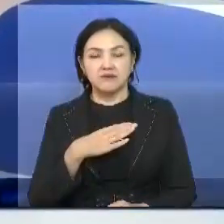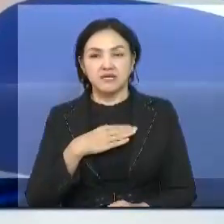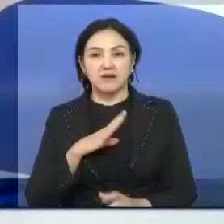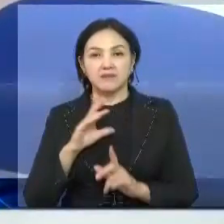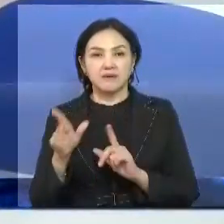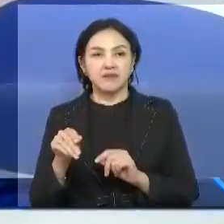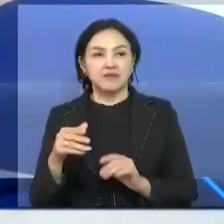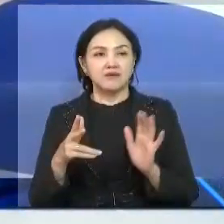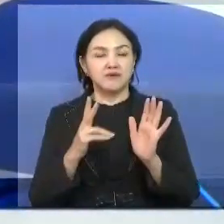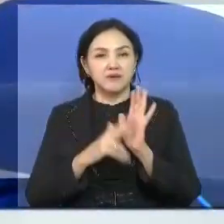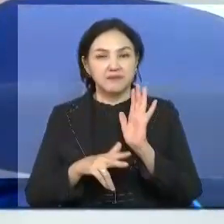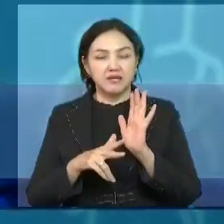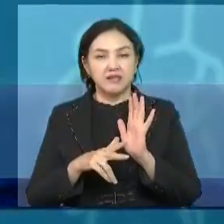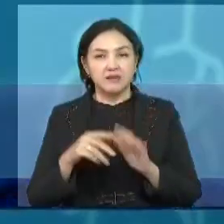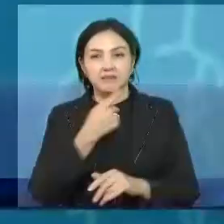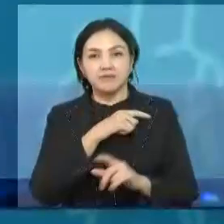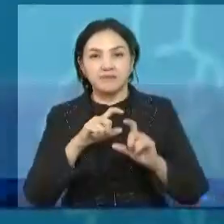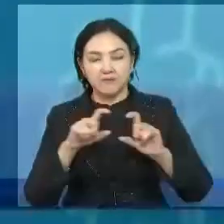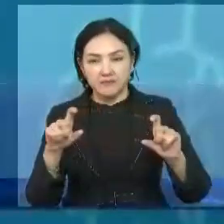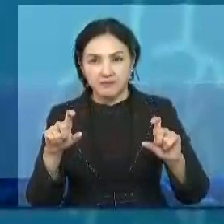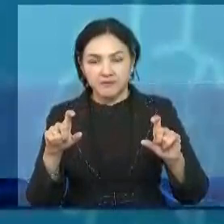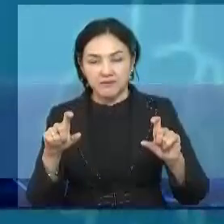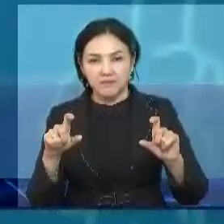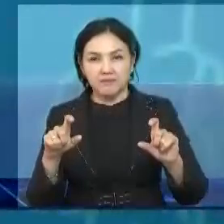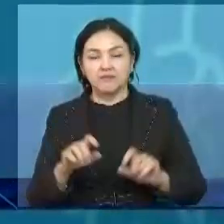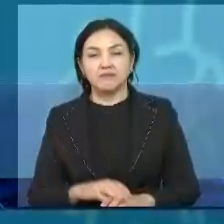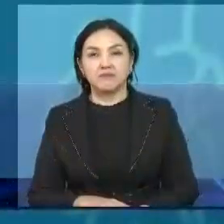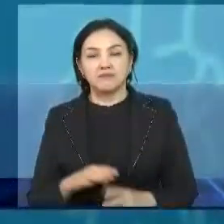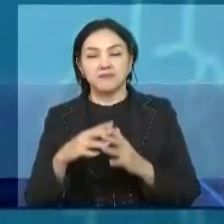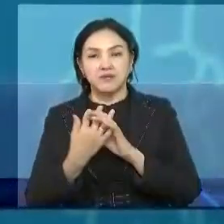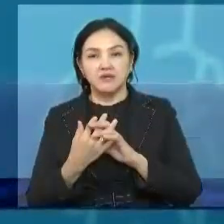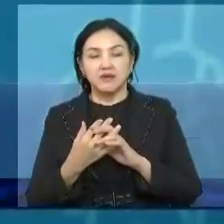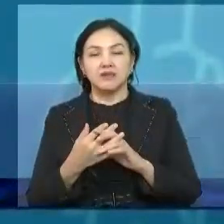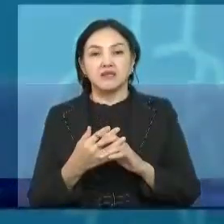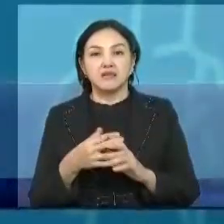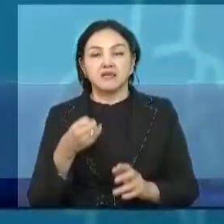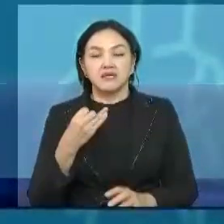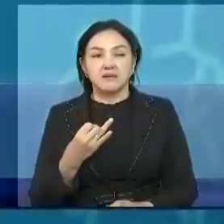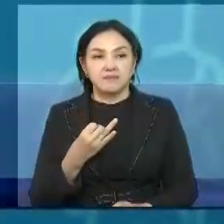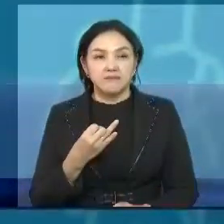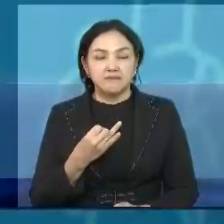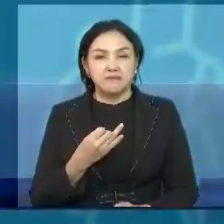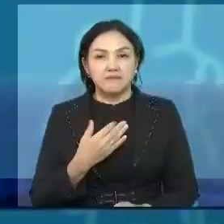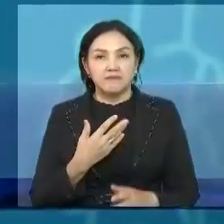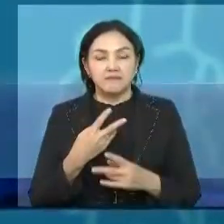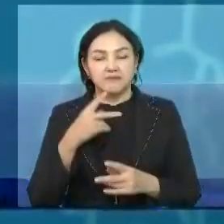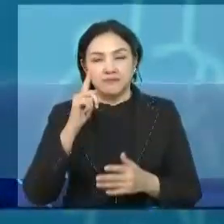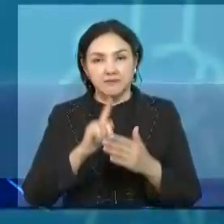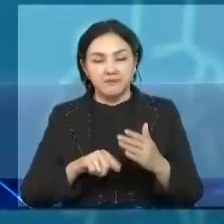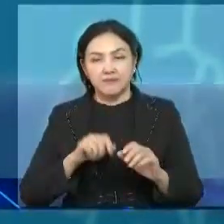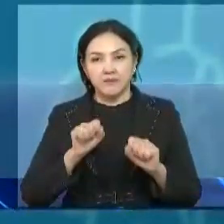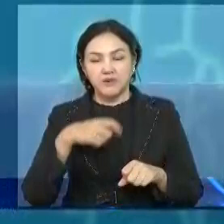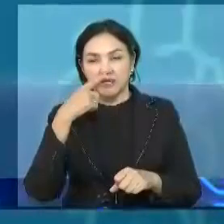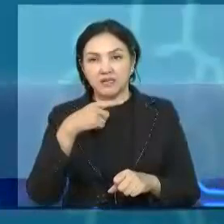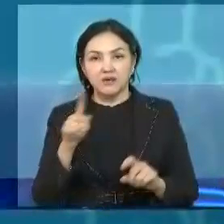более 80 медицинских учреждений в поселках, в селах. И с уверенностью могу сказать,